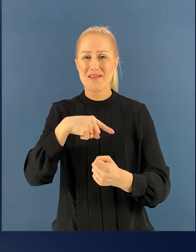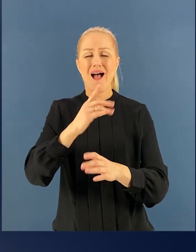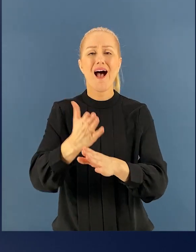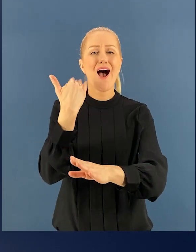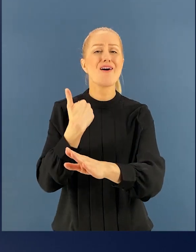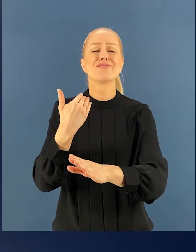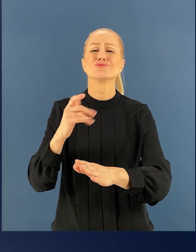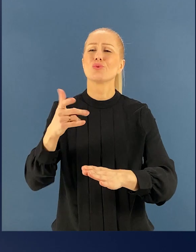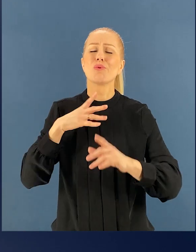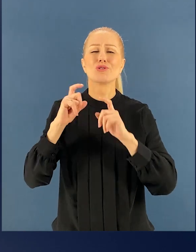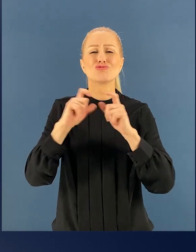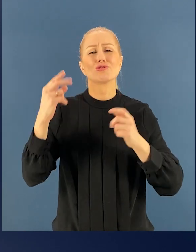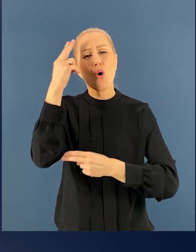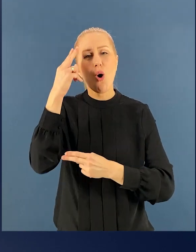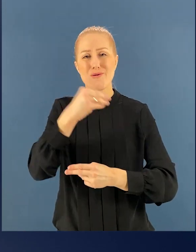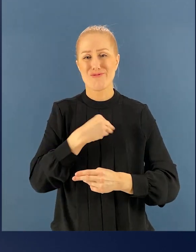I tak się dzieje.